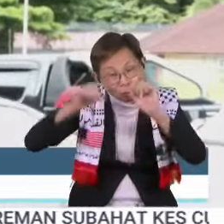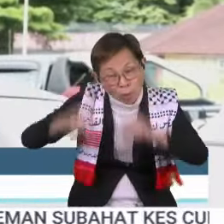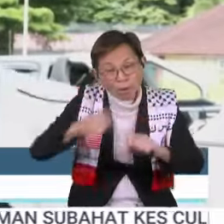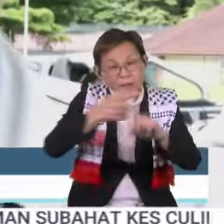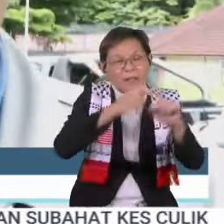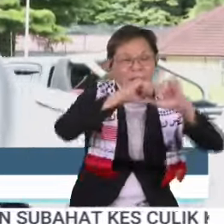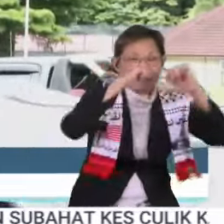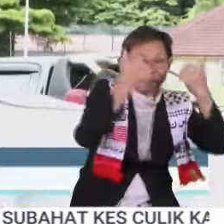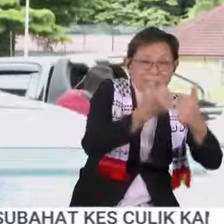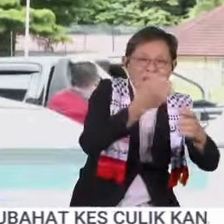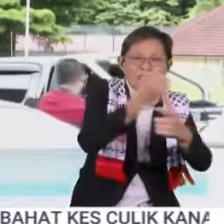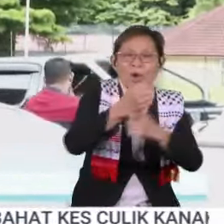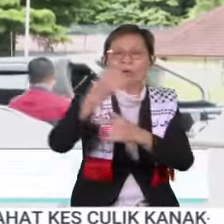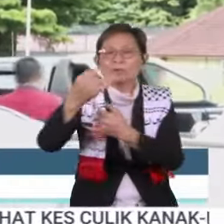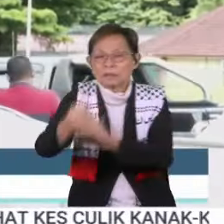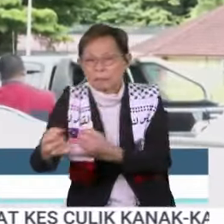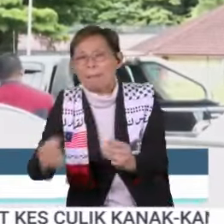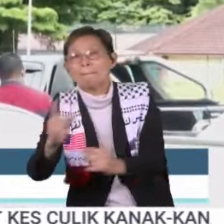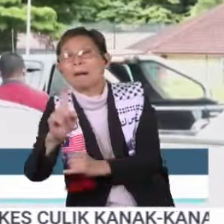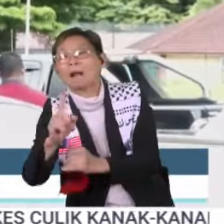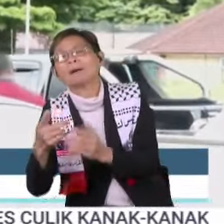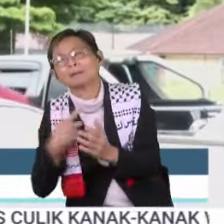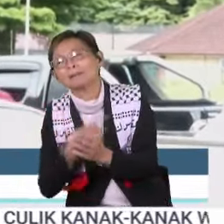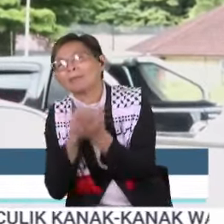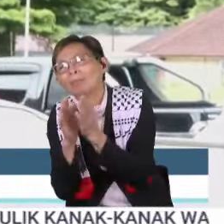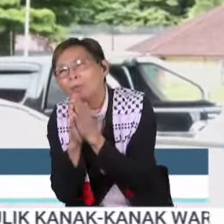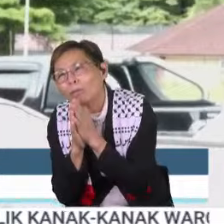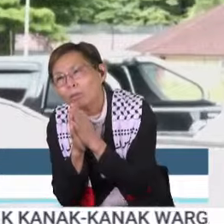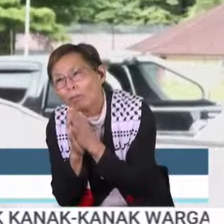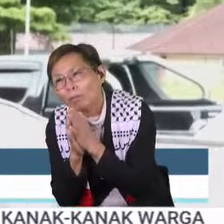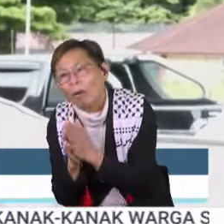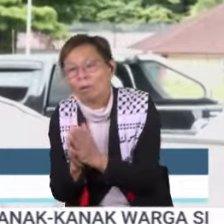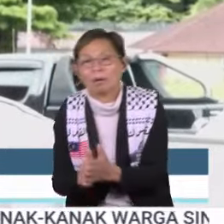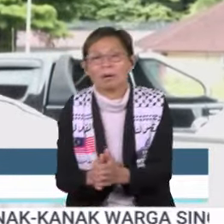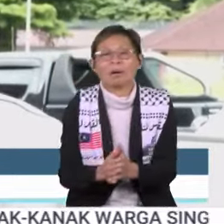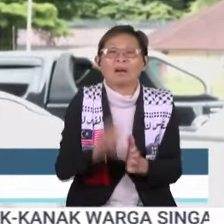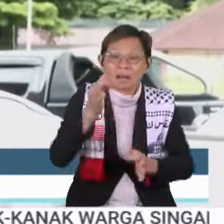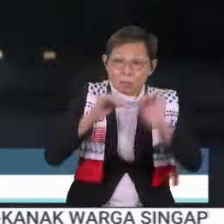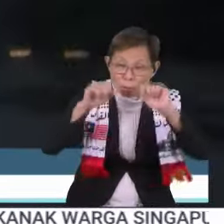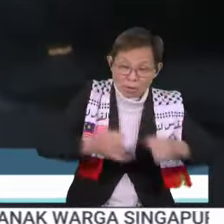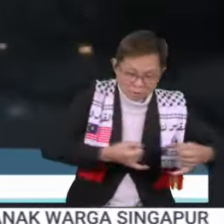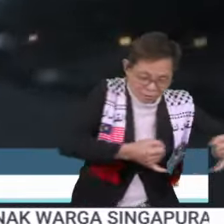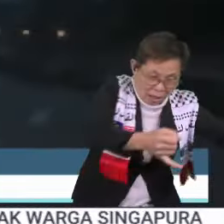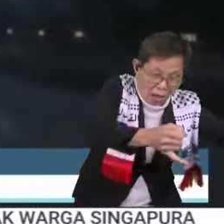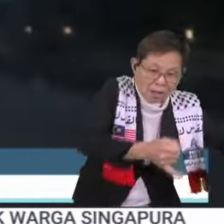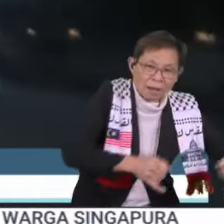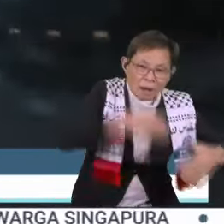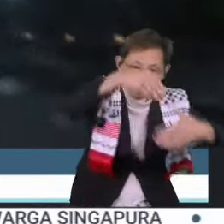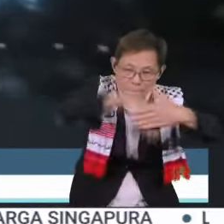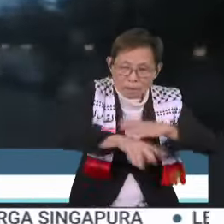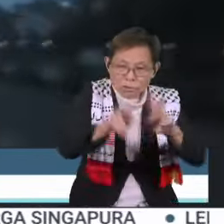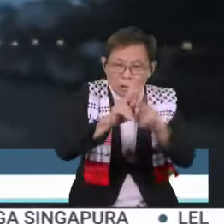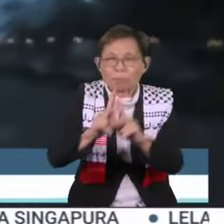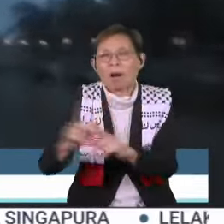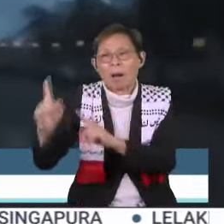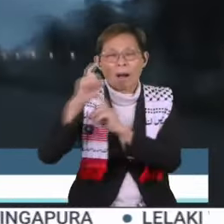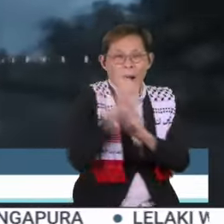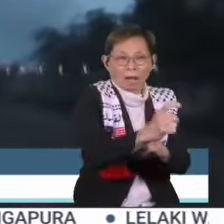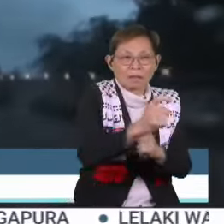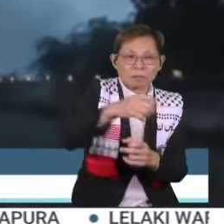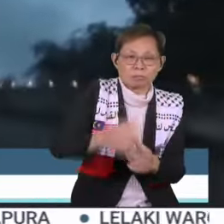dia jabatan mana pun kita mohon lah kalau boleh tu setiap jalan masuk kampung semua kita bekalkan